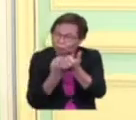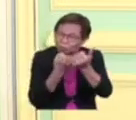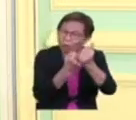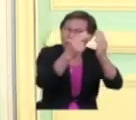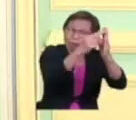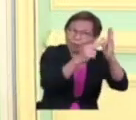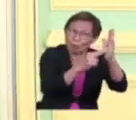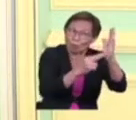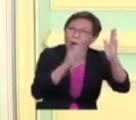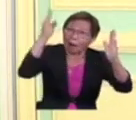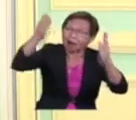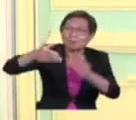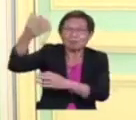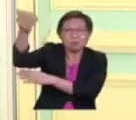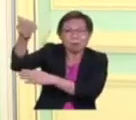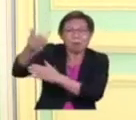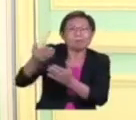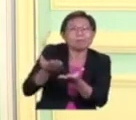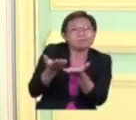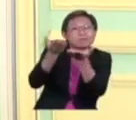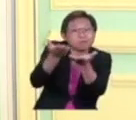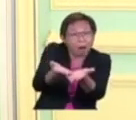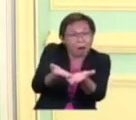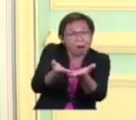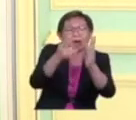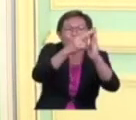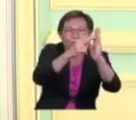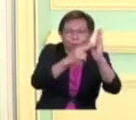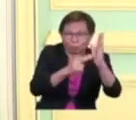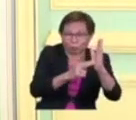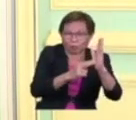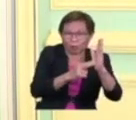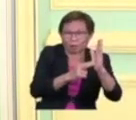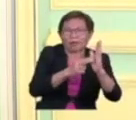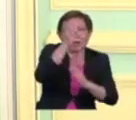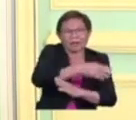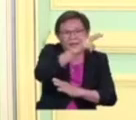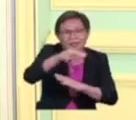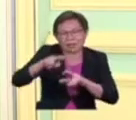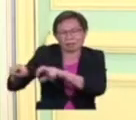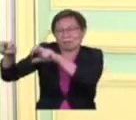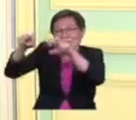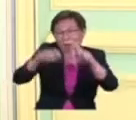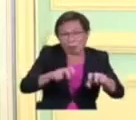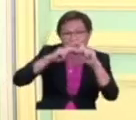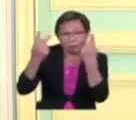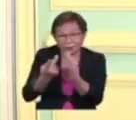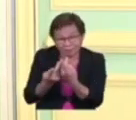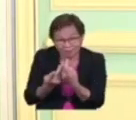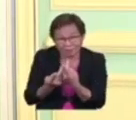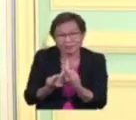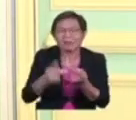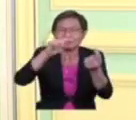undang-undang yang bakal dibentangkan seperti Rang undang-undang Enti lompat Pati pindahan perlembagaan